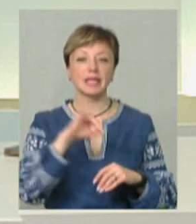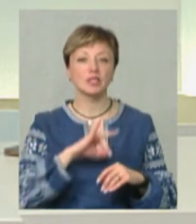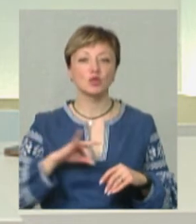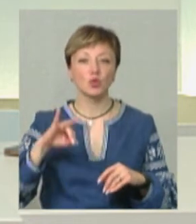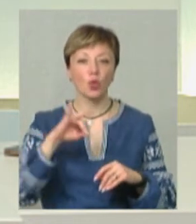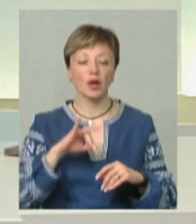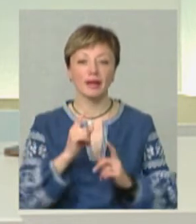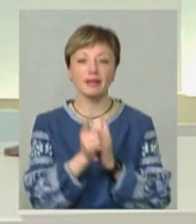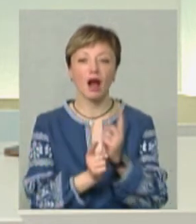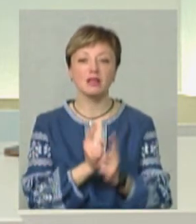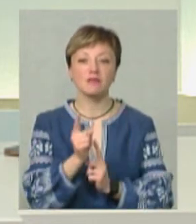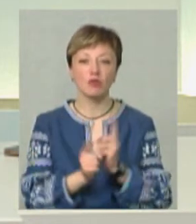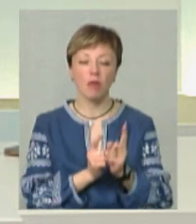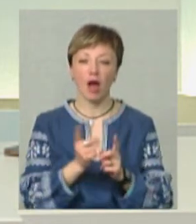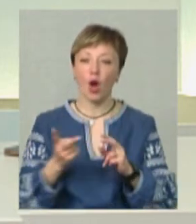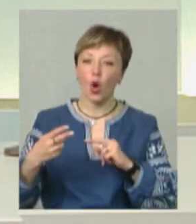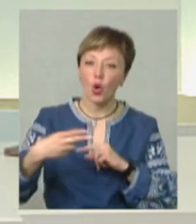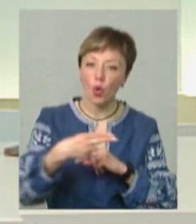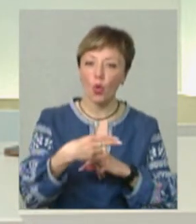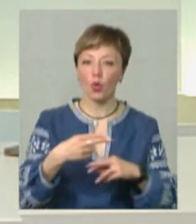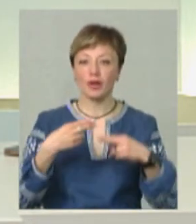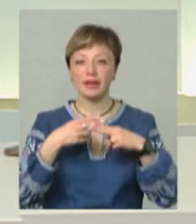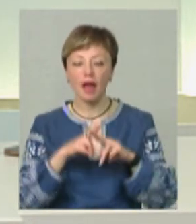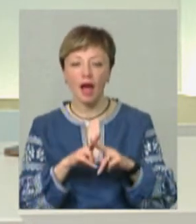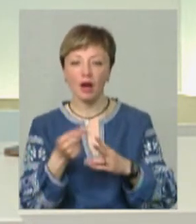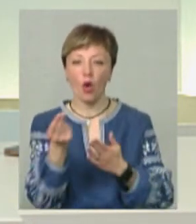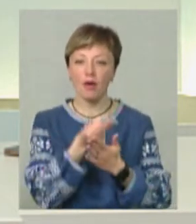історію трансформації, як крою, так і технік,